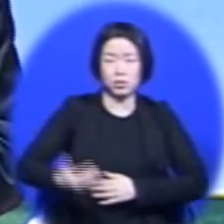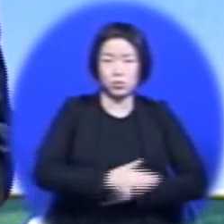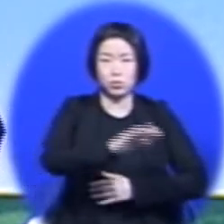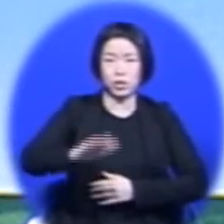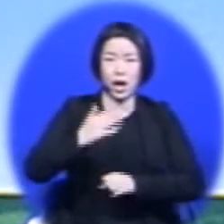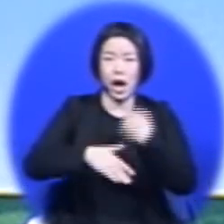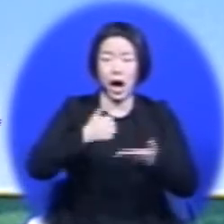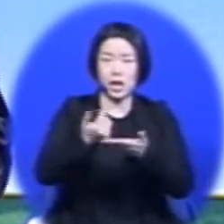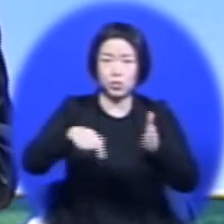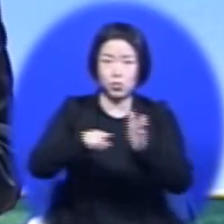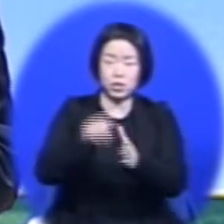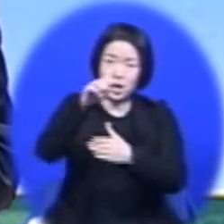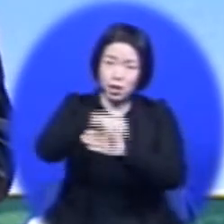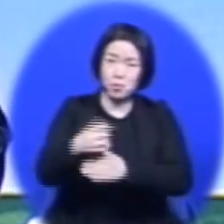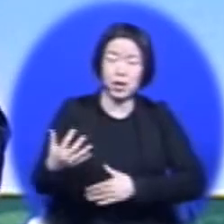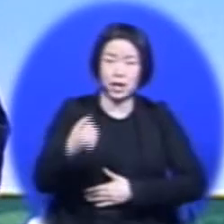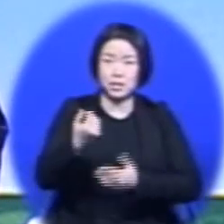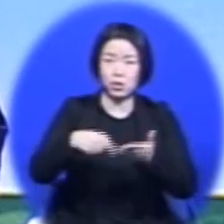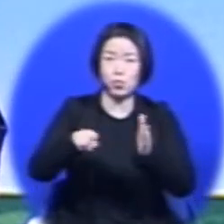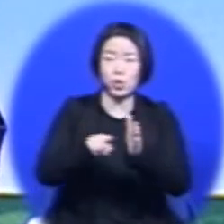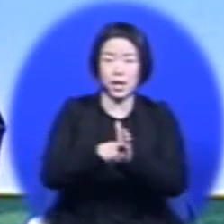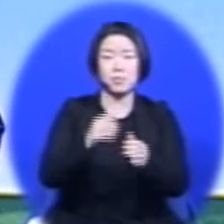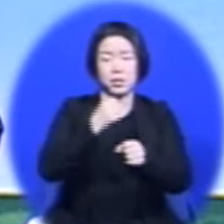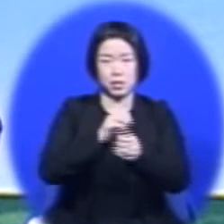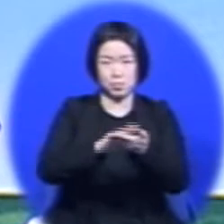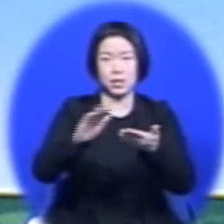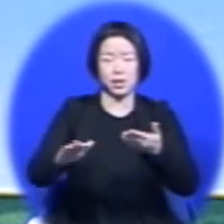하나님을 위하여 열매를 맺게 하기 위함입니다.